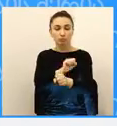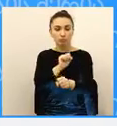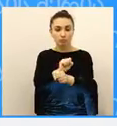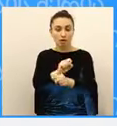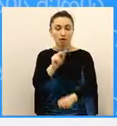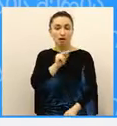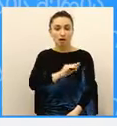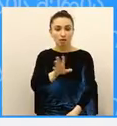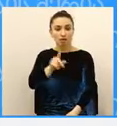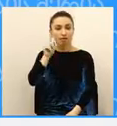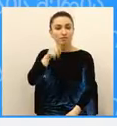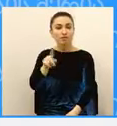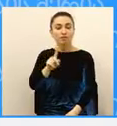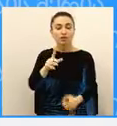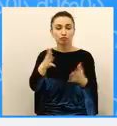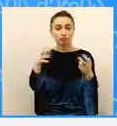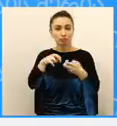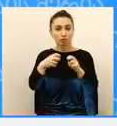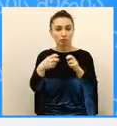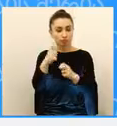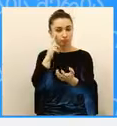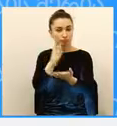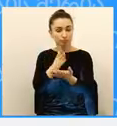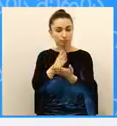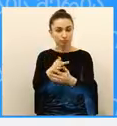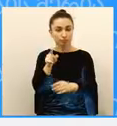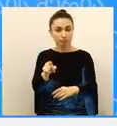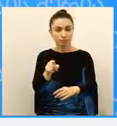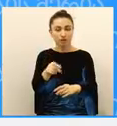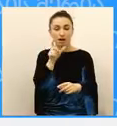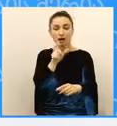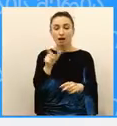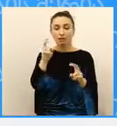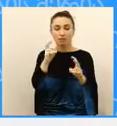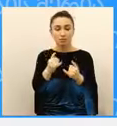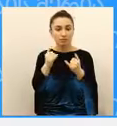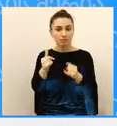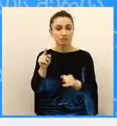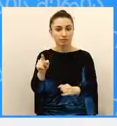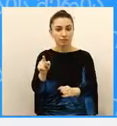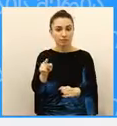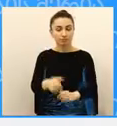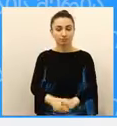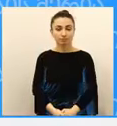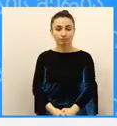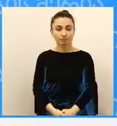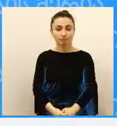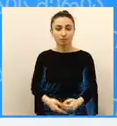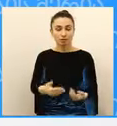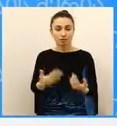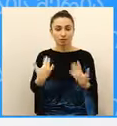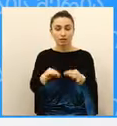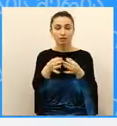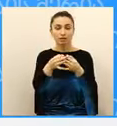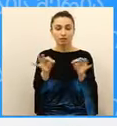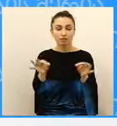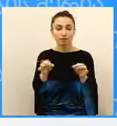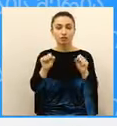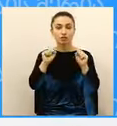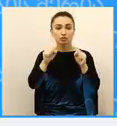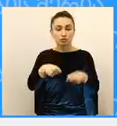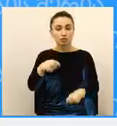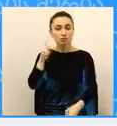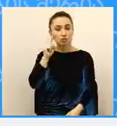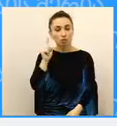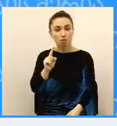და არ მუშაობს და ვიცით, რამ ხელა პრობლემას წარმოადგენს ეს ადამიანებისთვის. Დაუშვით